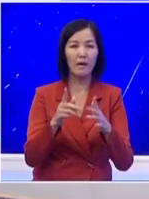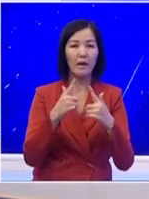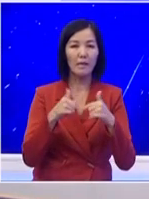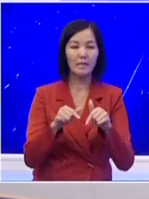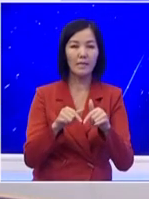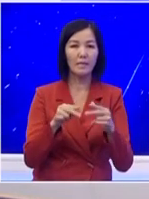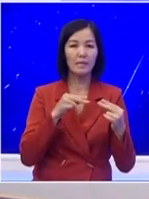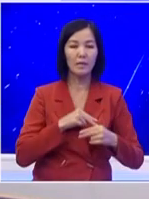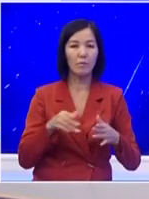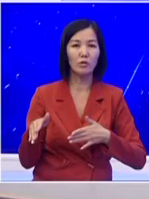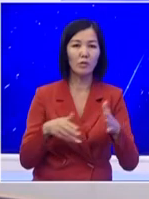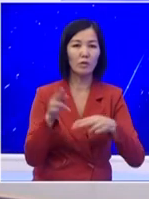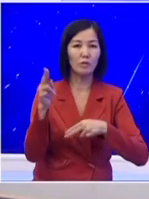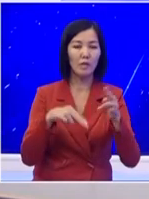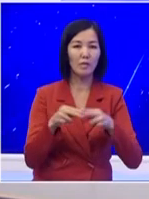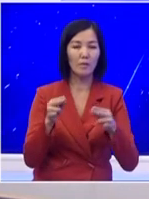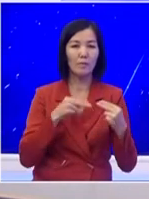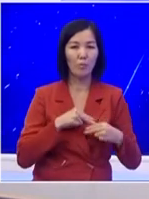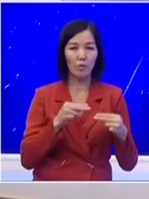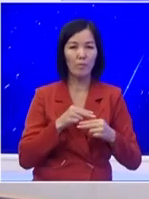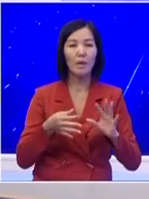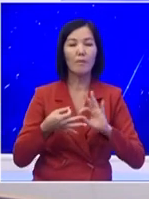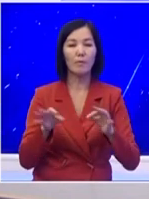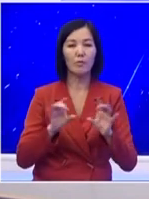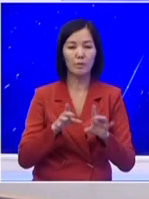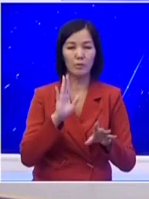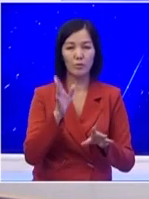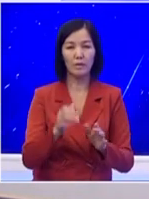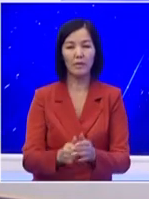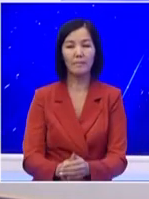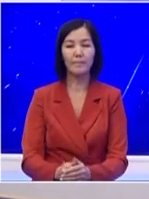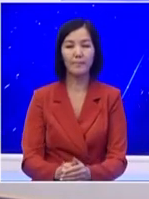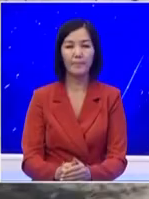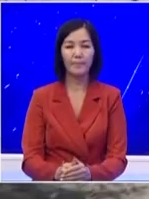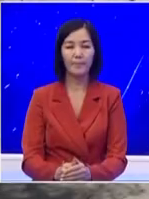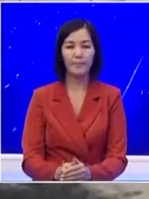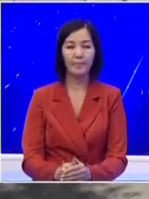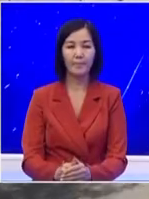подрядных организаций, занимающихся дорожно-строительными работами. Подробности из сюжета.